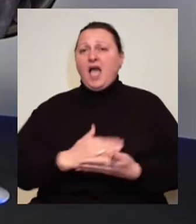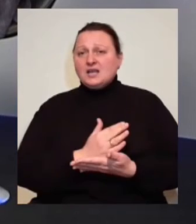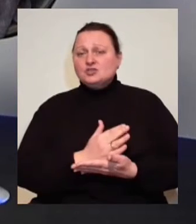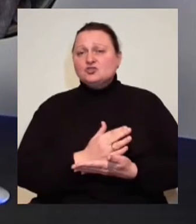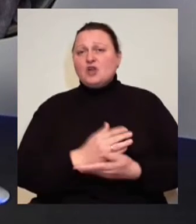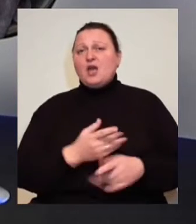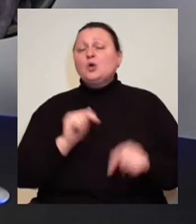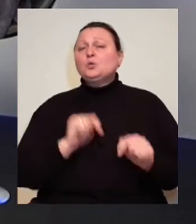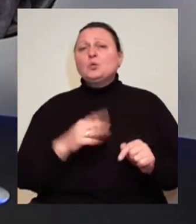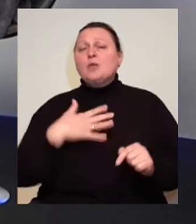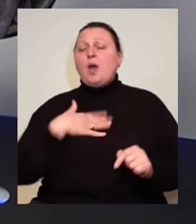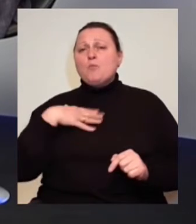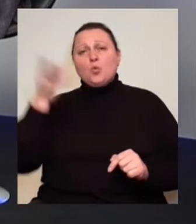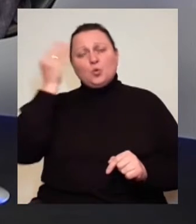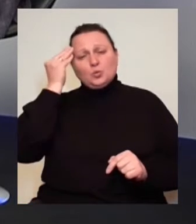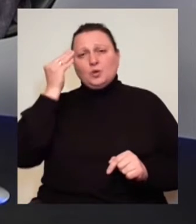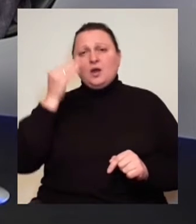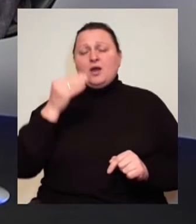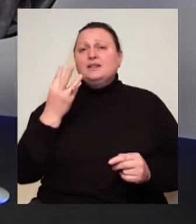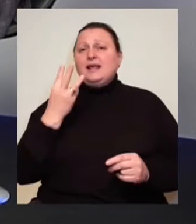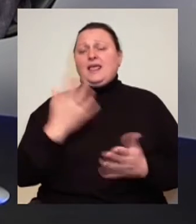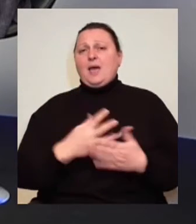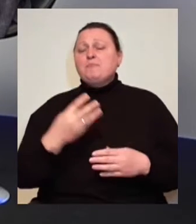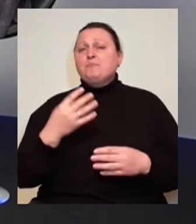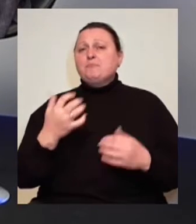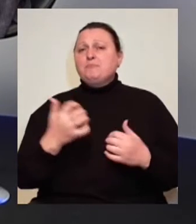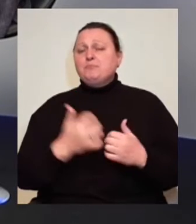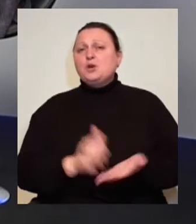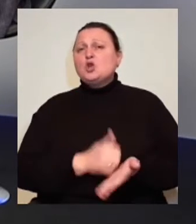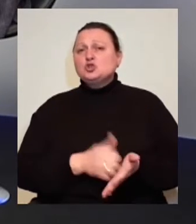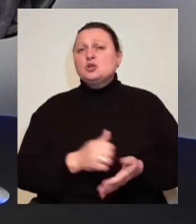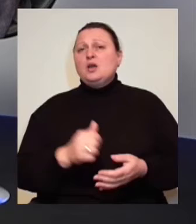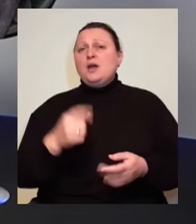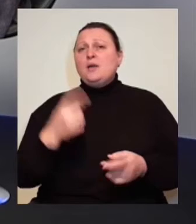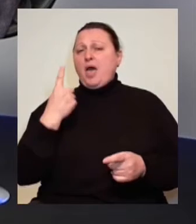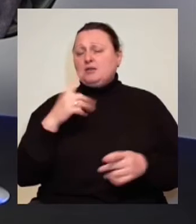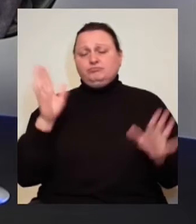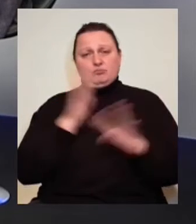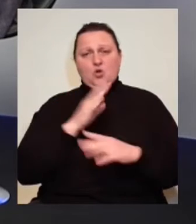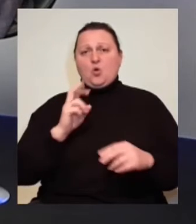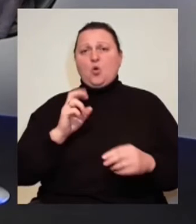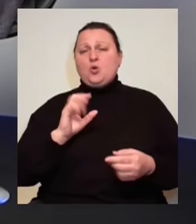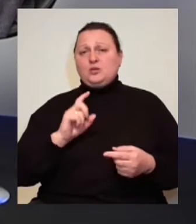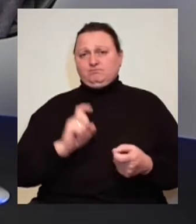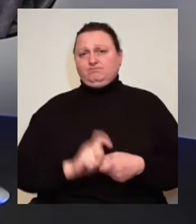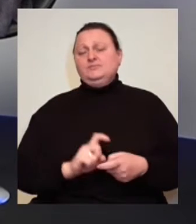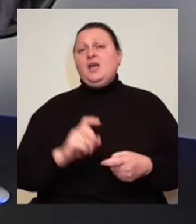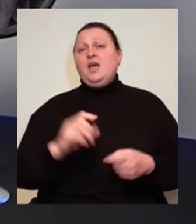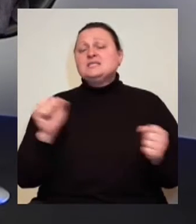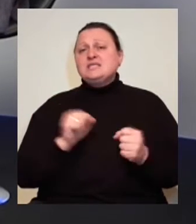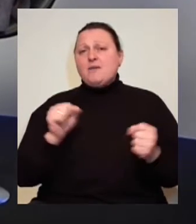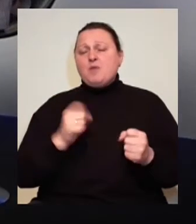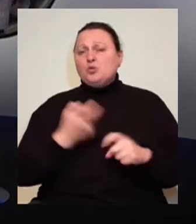Тут, на мою думку, три причини є. Перша причина – це, звісно, погода. Ця зима така дуже